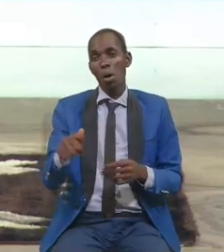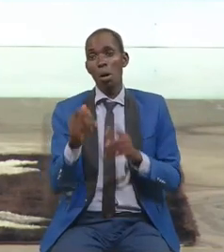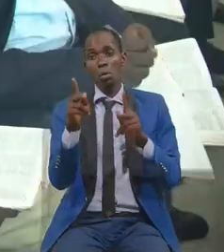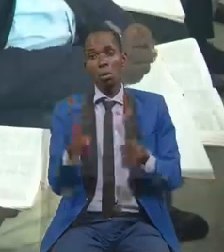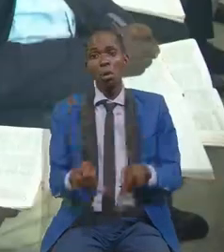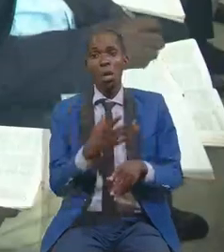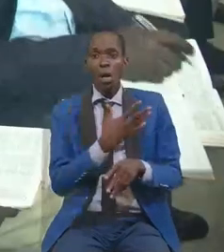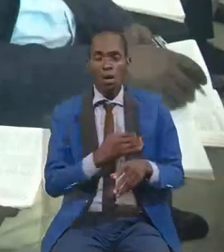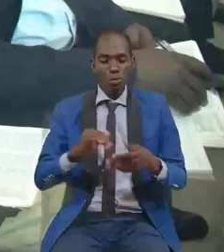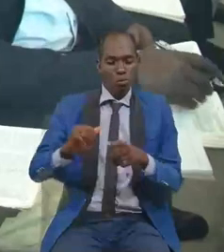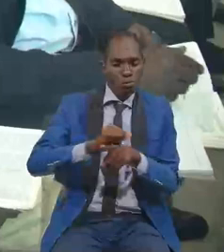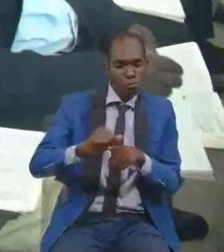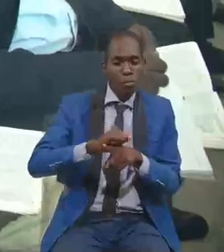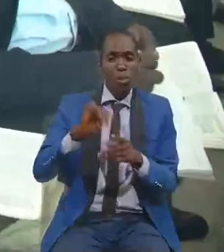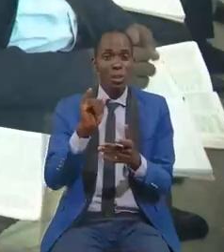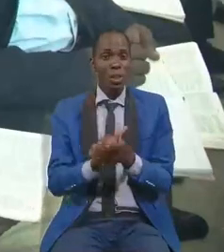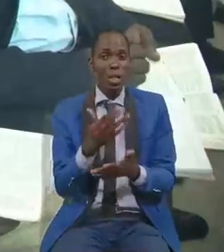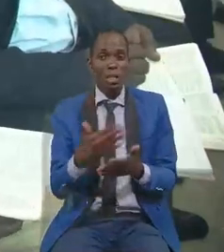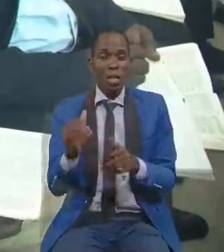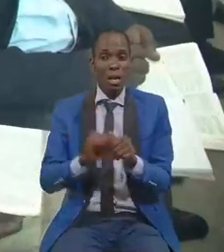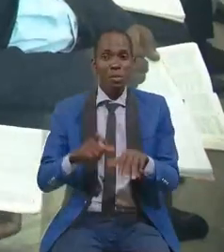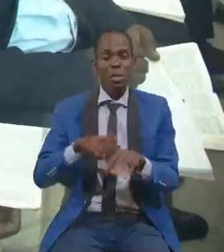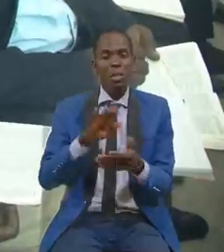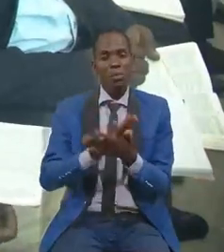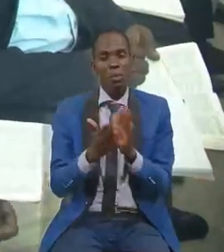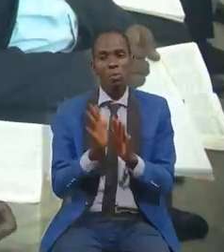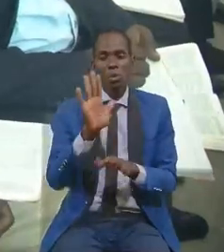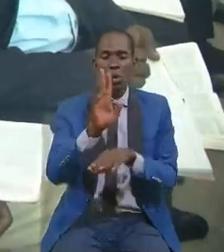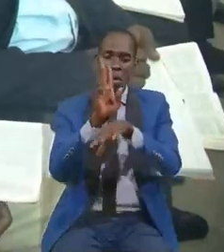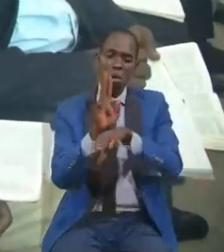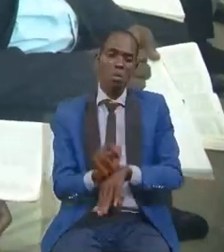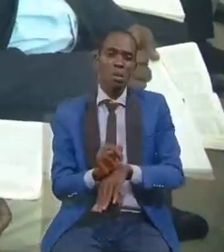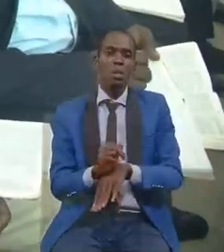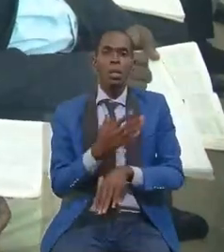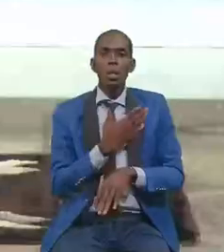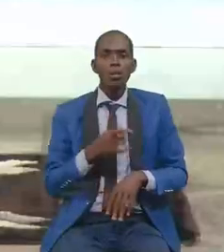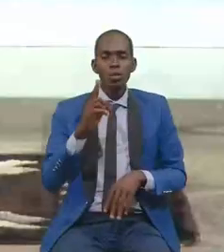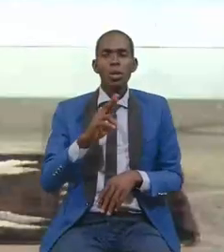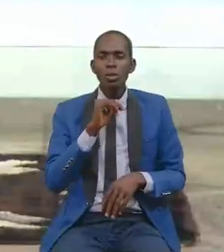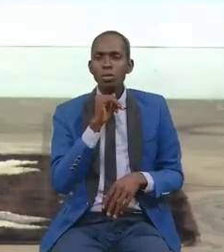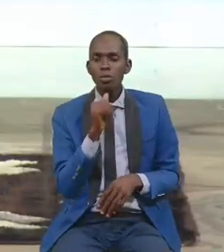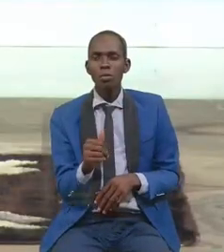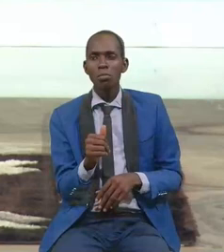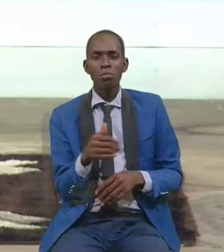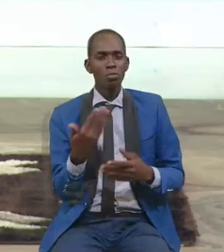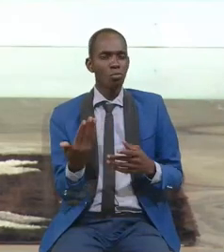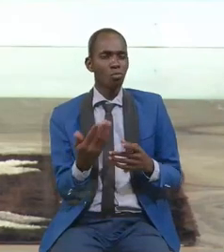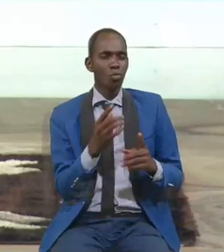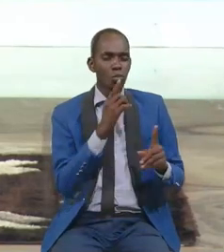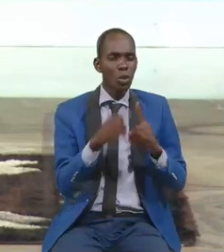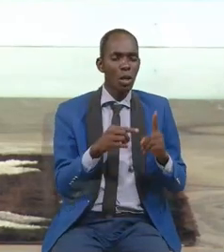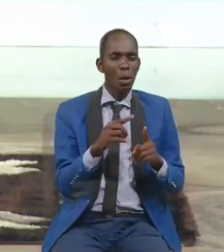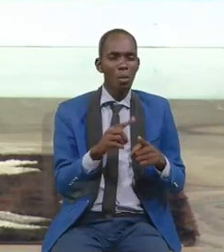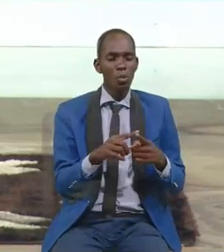faites une pratique, alors cela devient une habitude et vous contribuez à l'amélioration,